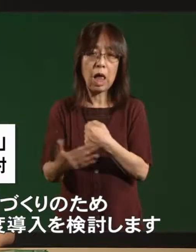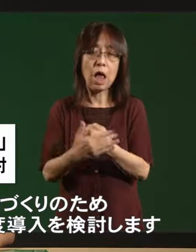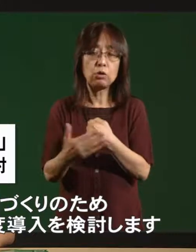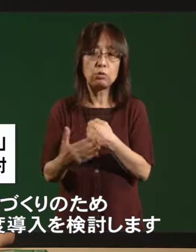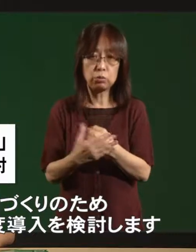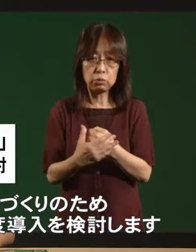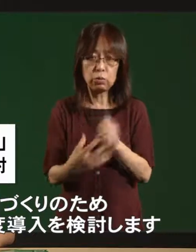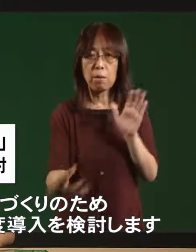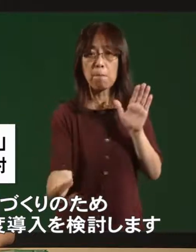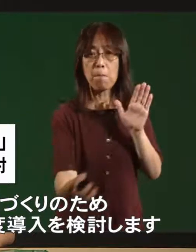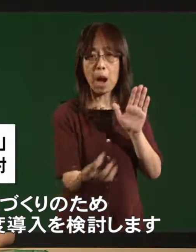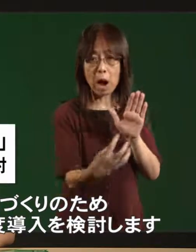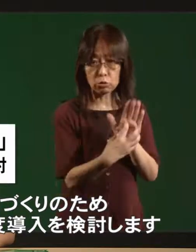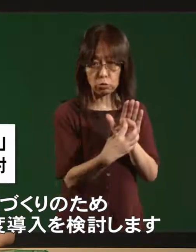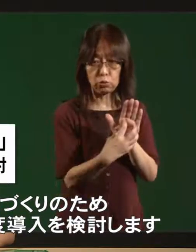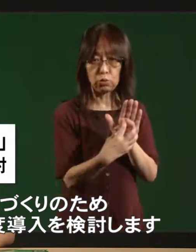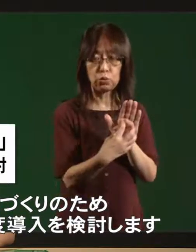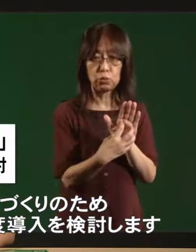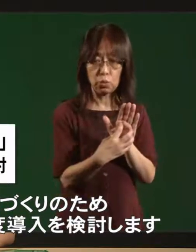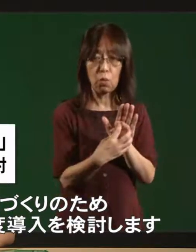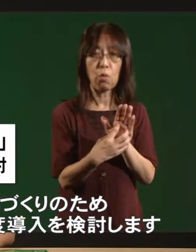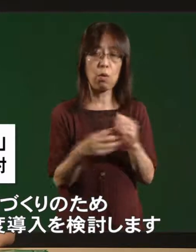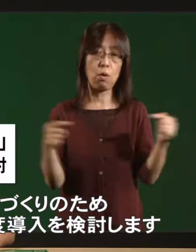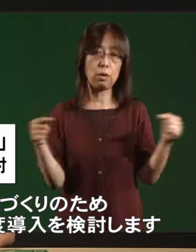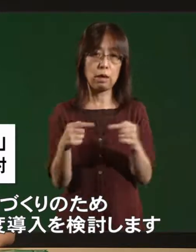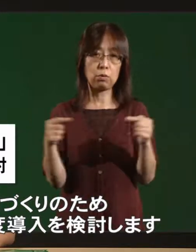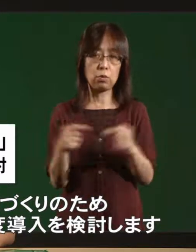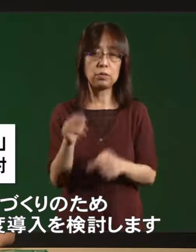制度導入を検討します